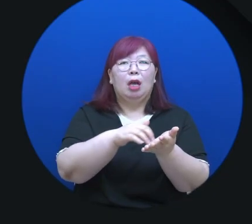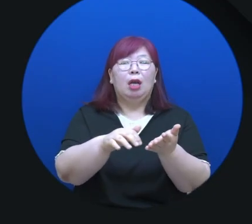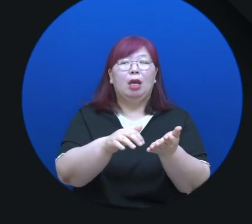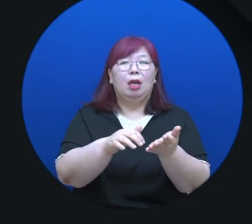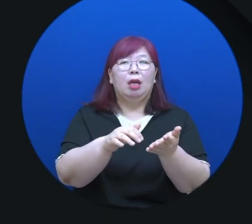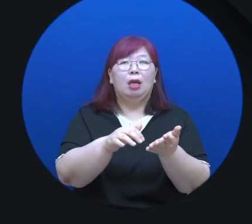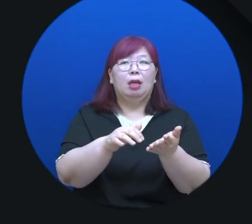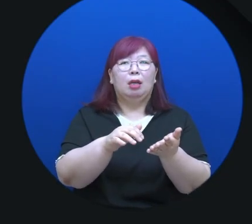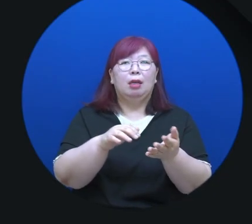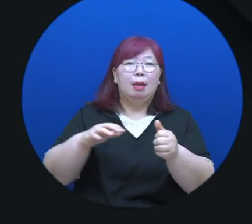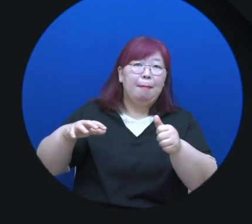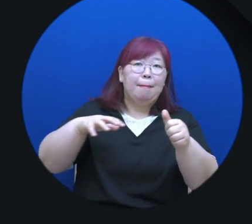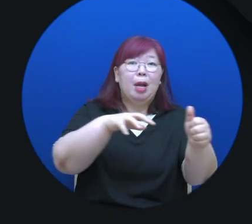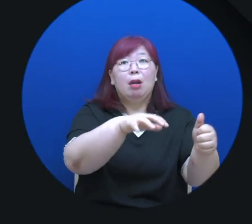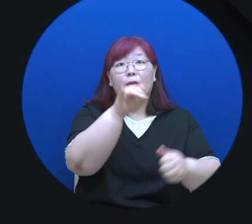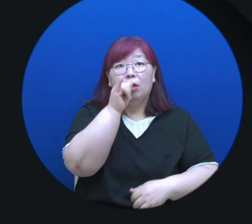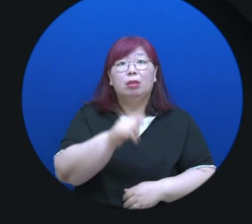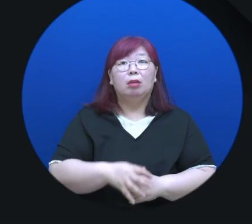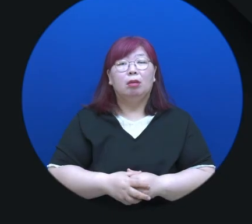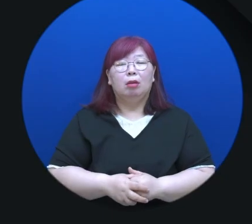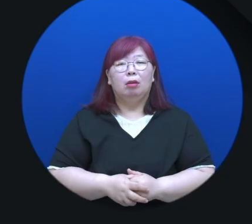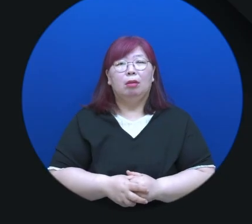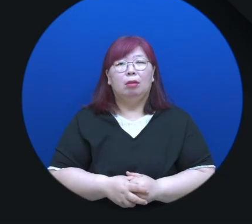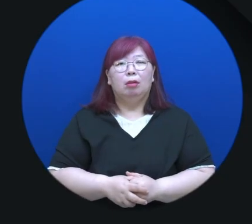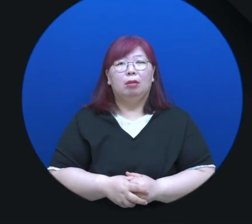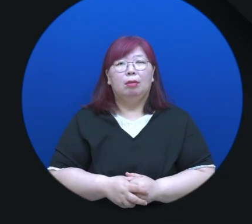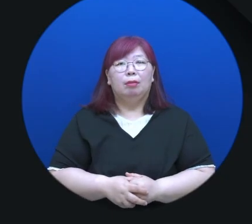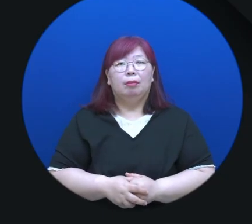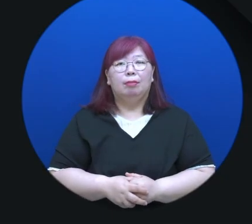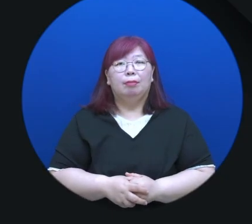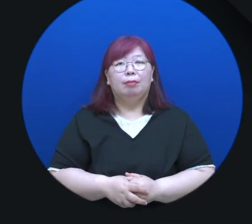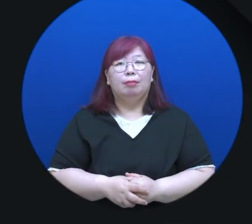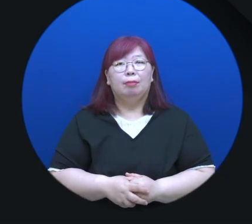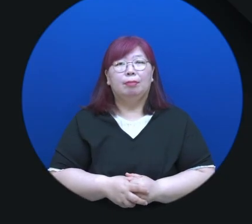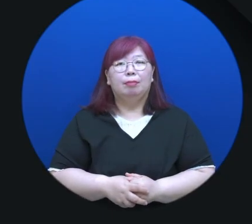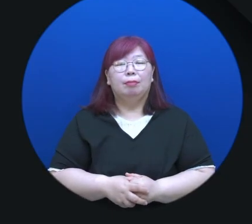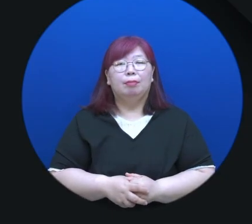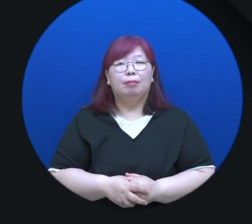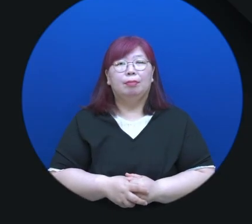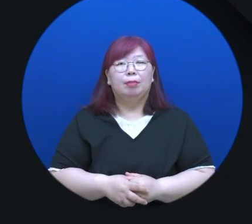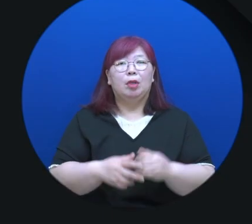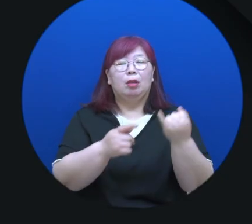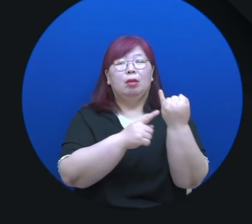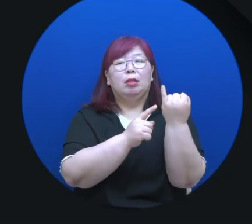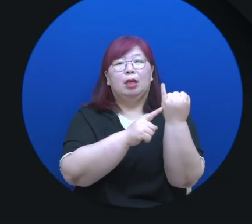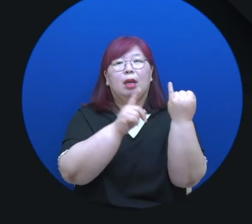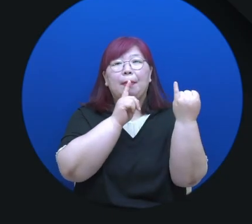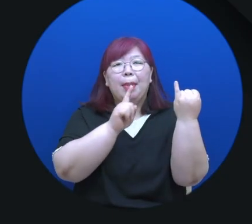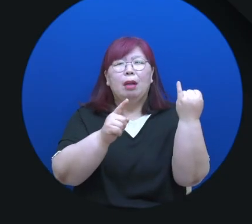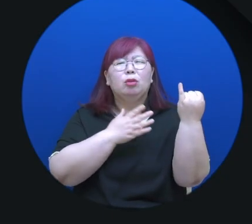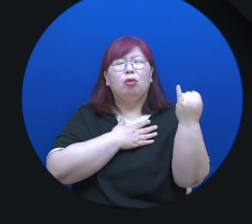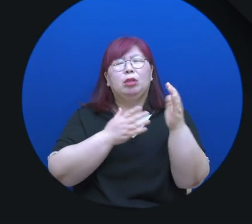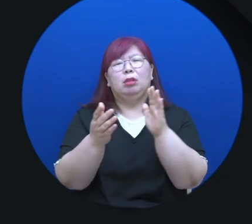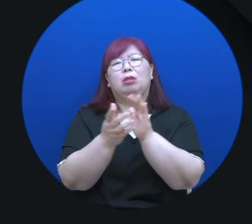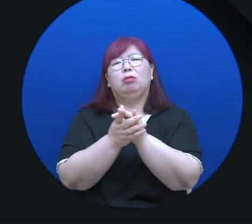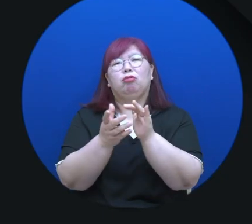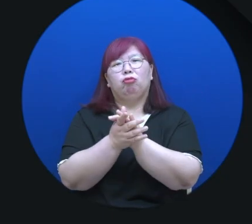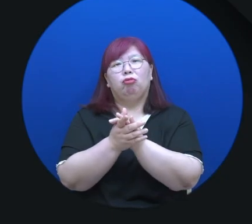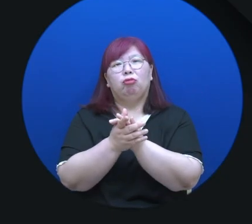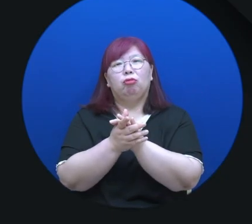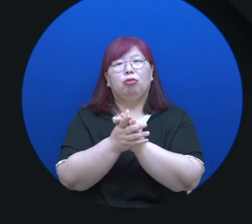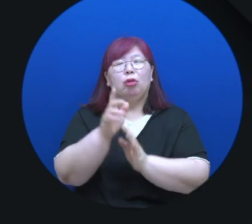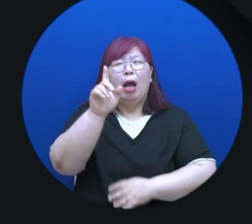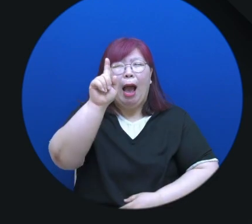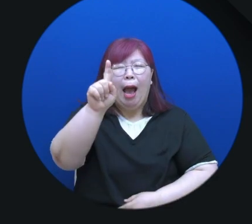어마어마하죠. 그런데 이분이 하는 얘기가 있습니다. 저는 친구가